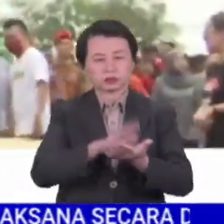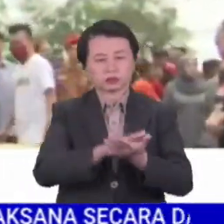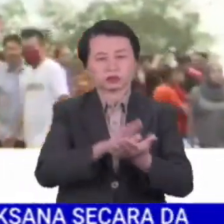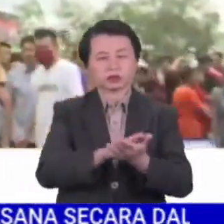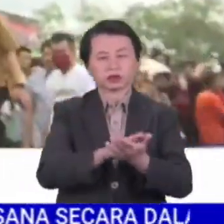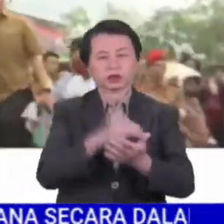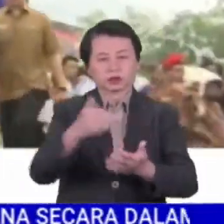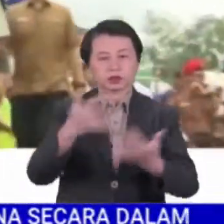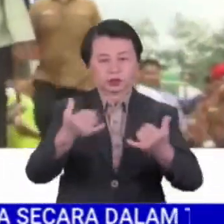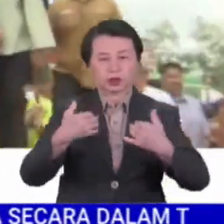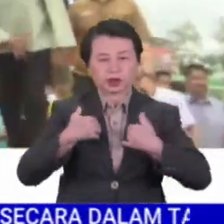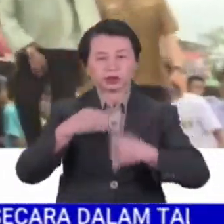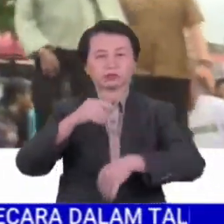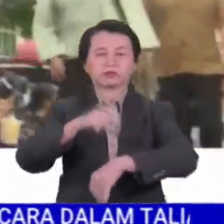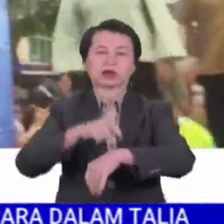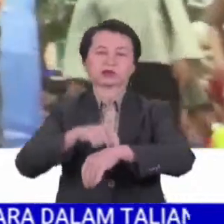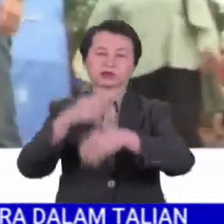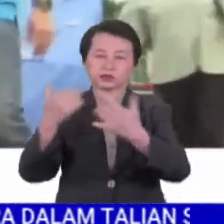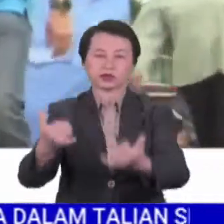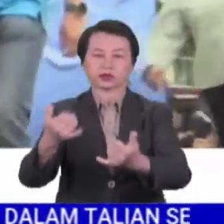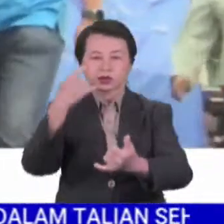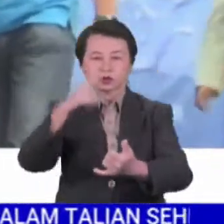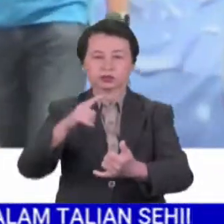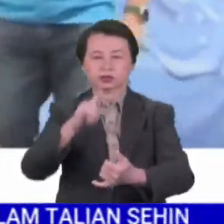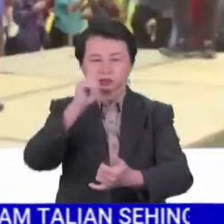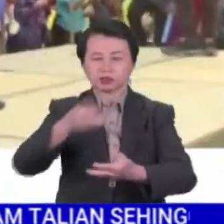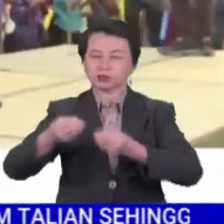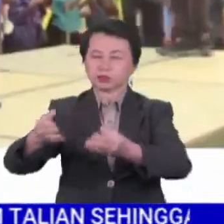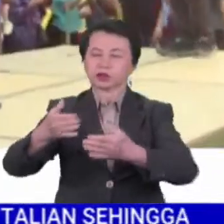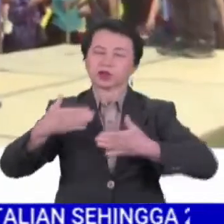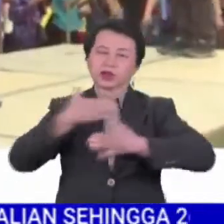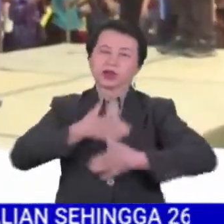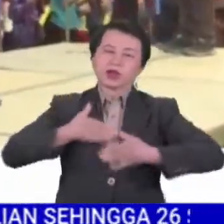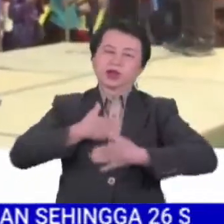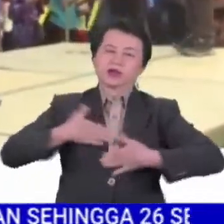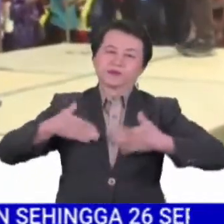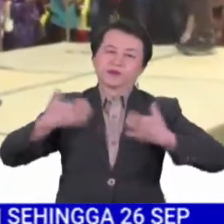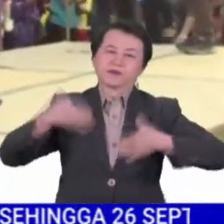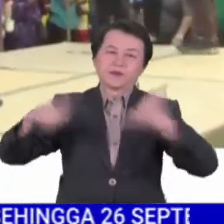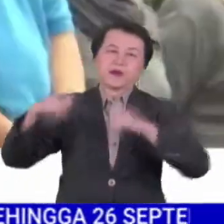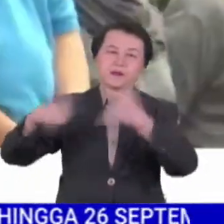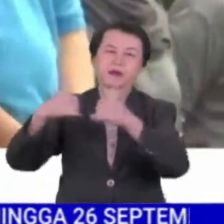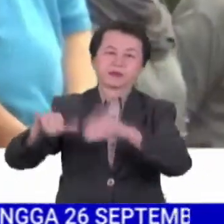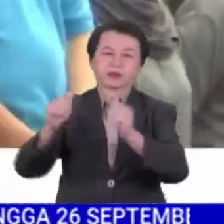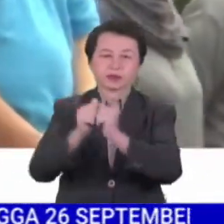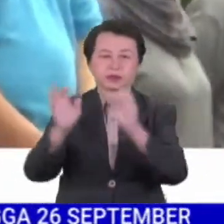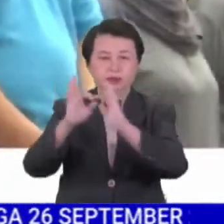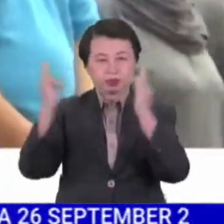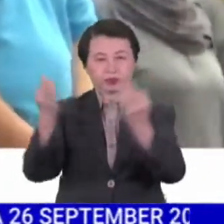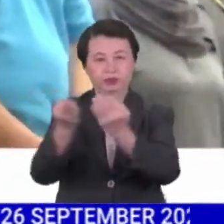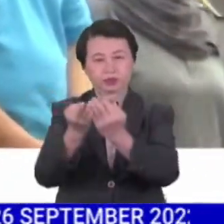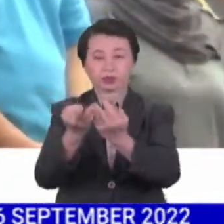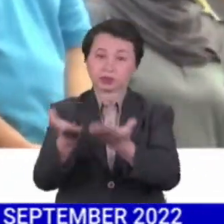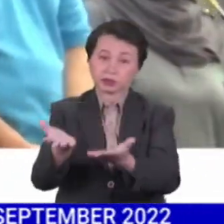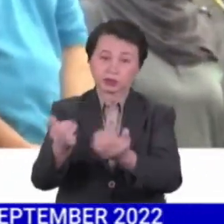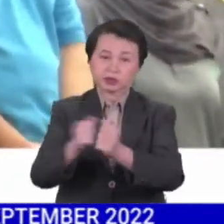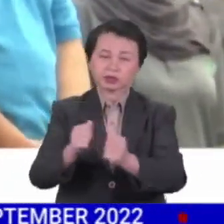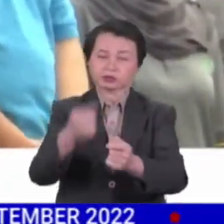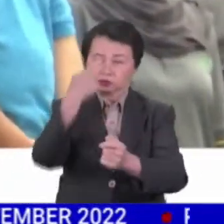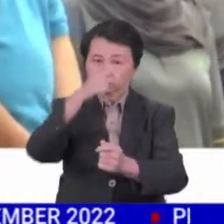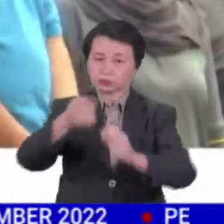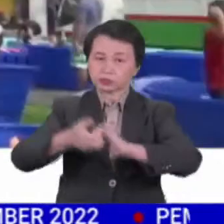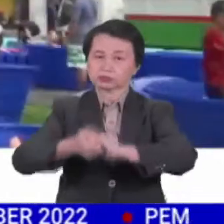Jadi ada masanya mereka patut bersukaria di sinilah bersama keluarga, tapi